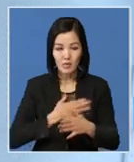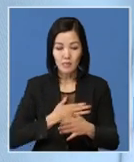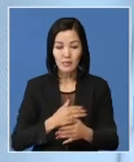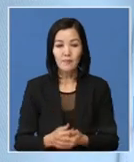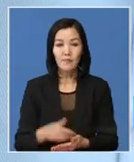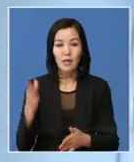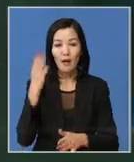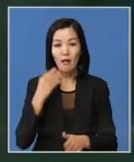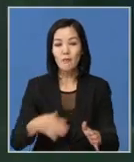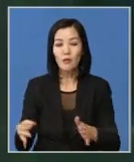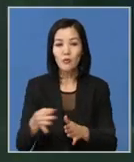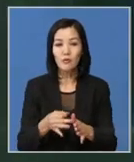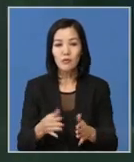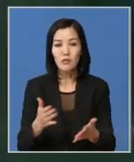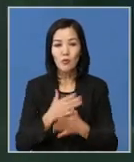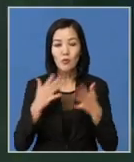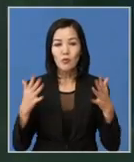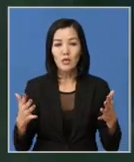облысында, яғни үлкен бір